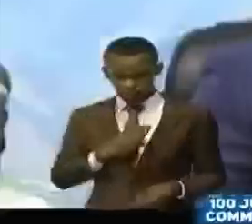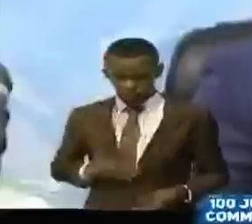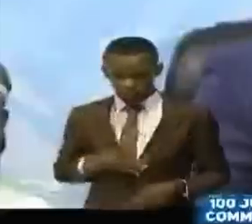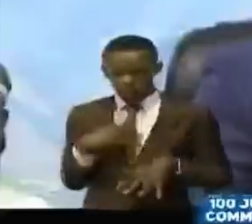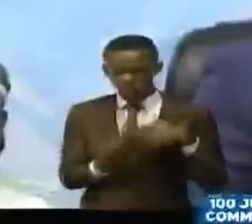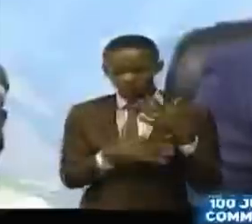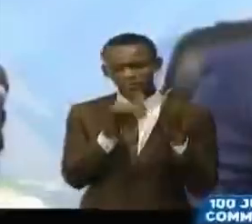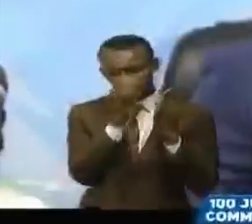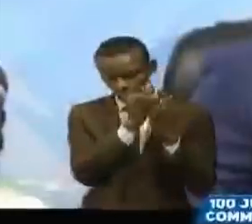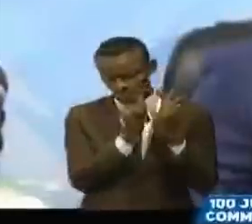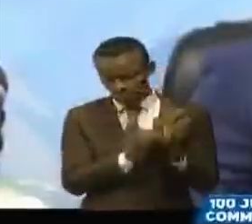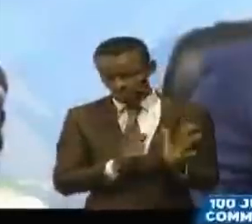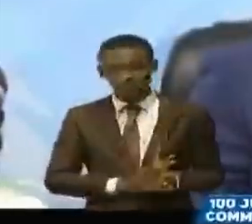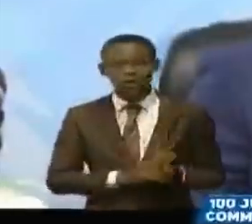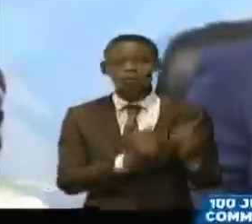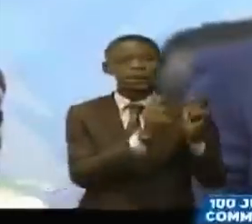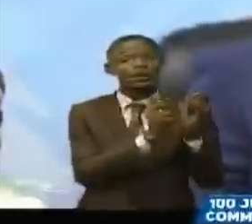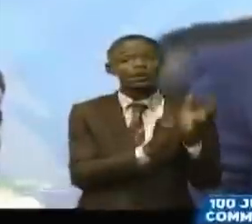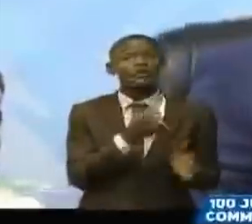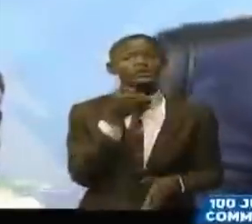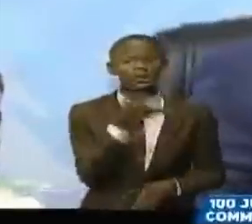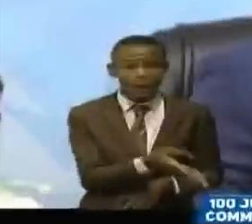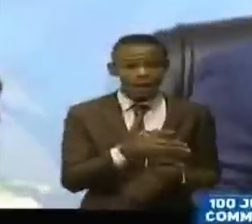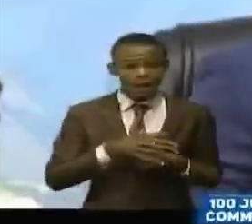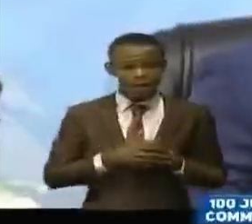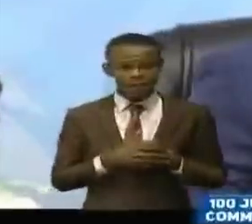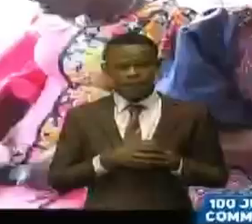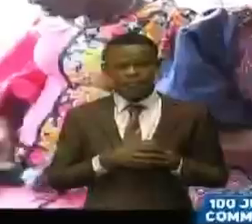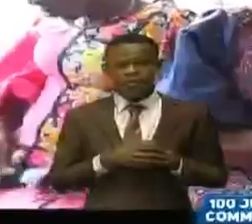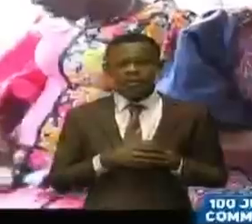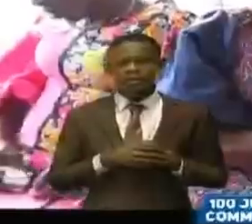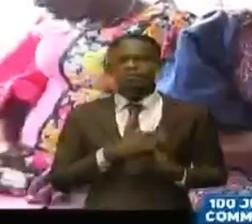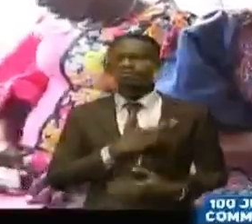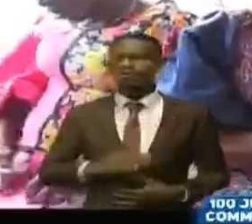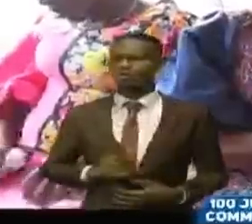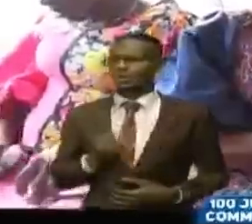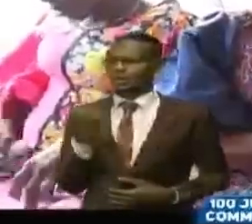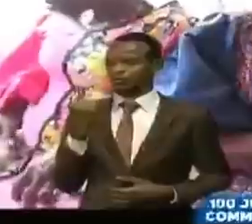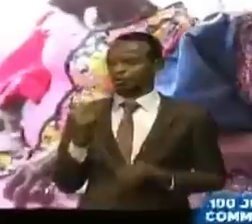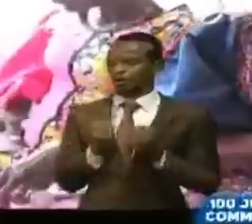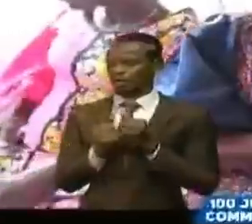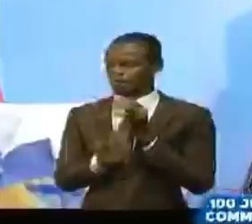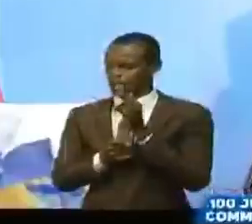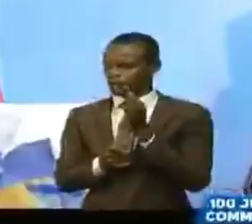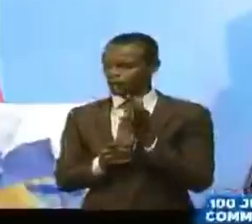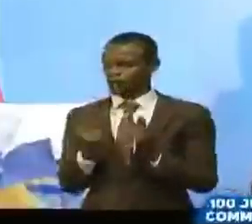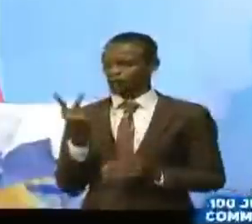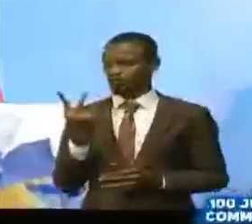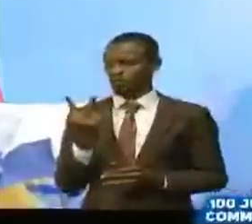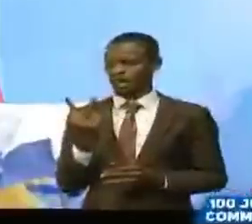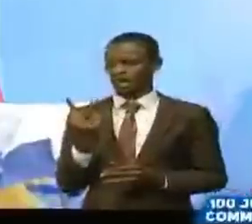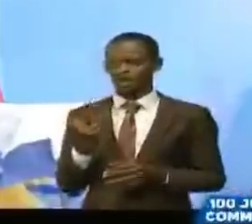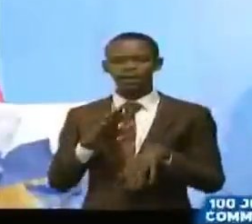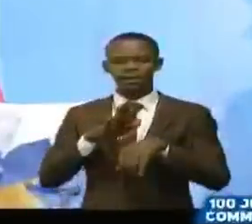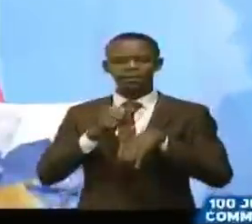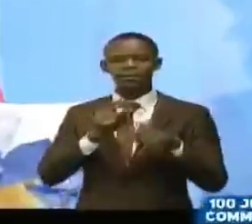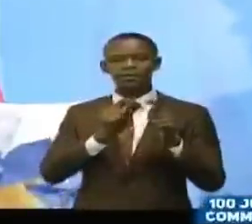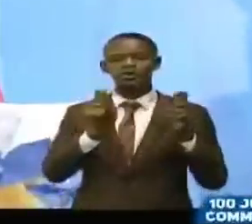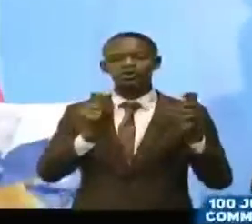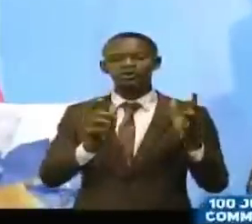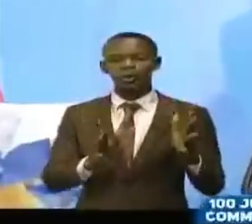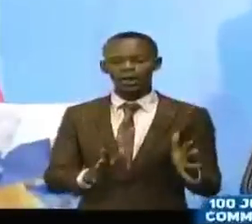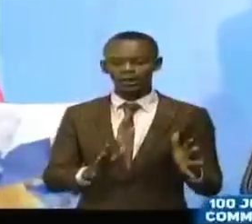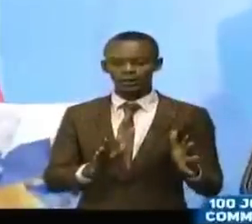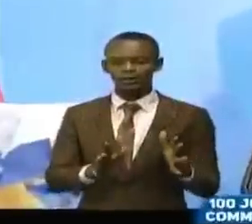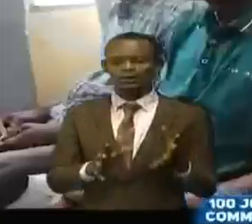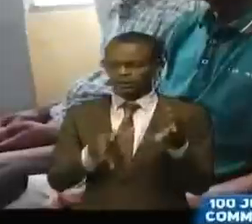de la plume, en présence de son adjoint Prince Lekola Esoko, le numéro 1 de cette commune, a axé sa gestion des